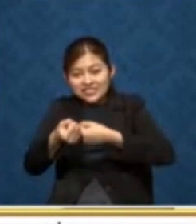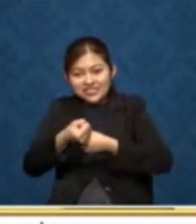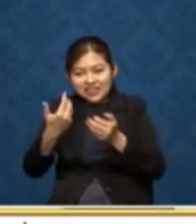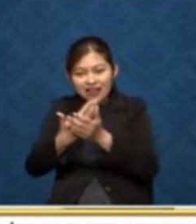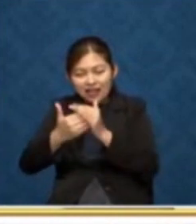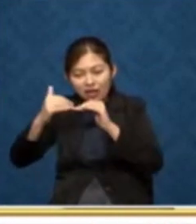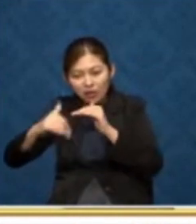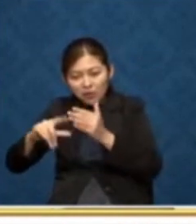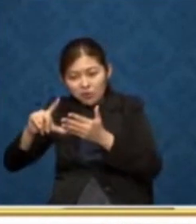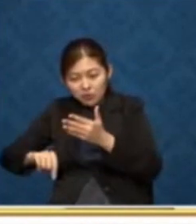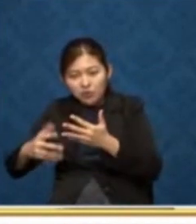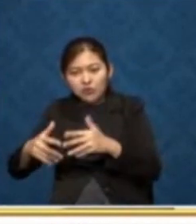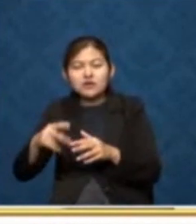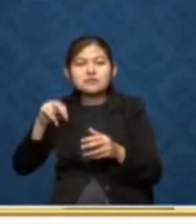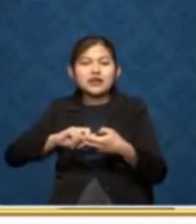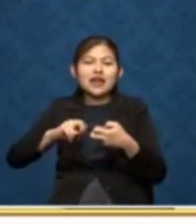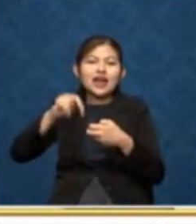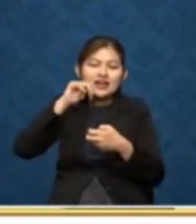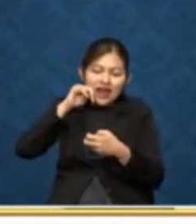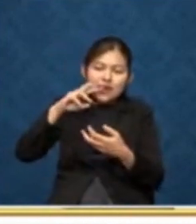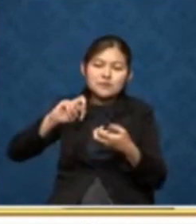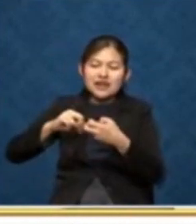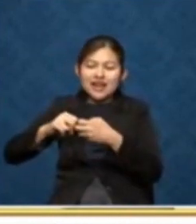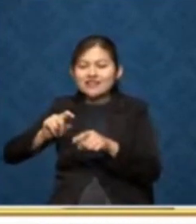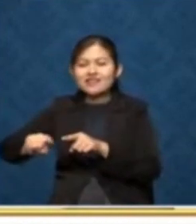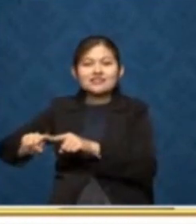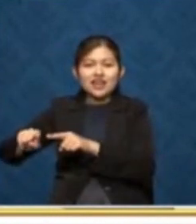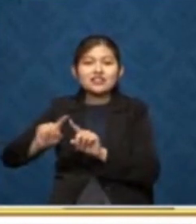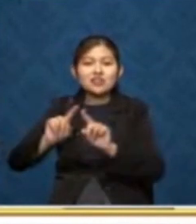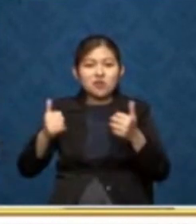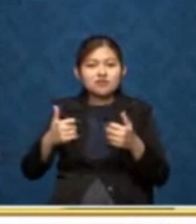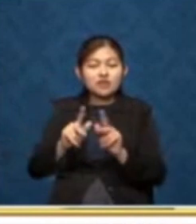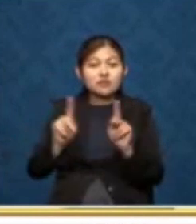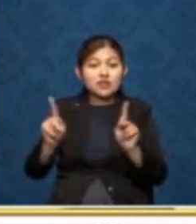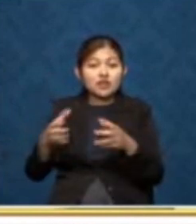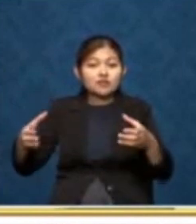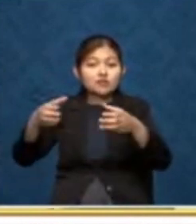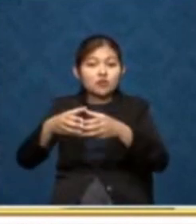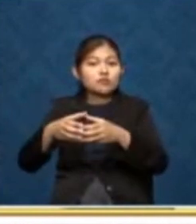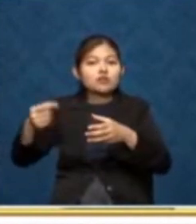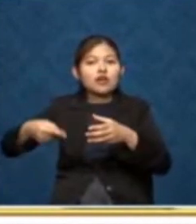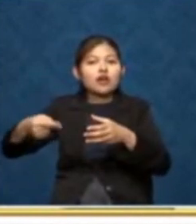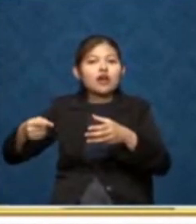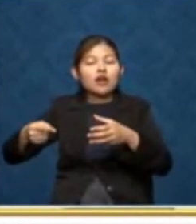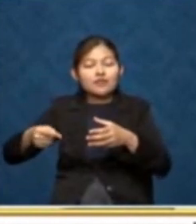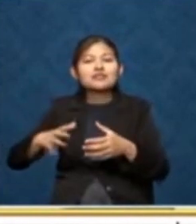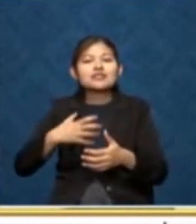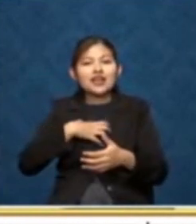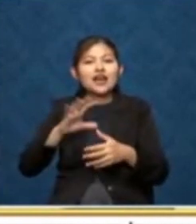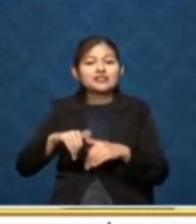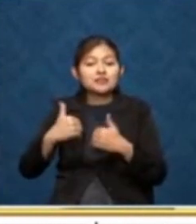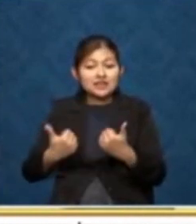ครับแต่เราก็ยังตั้งกรรมการเหล่านี้อยู่เพราะฉะนั้นผมหวังเป็นอย่างยิ่งนี่จะหมด